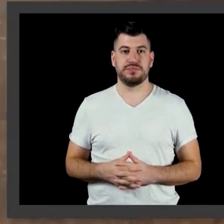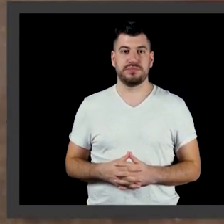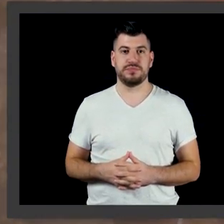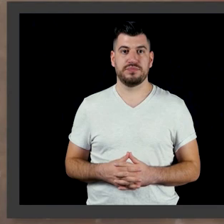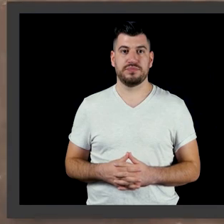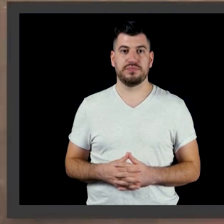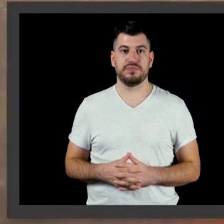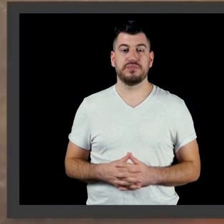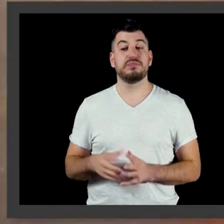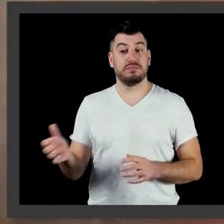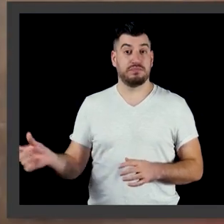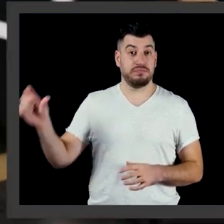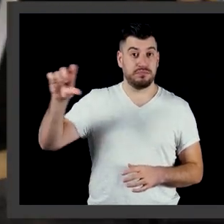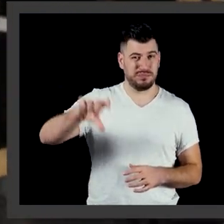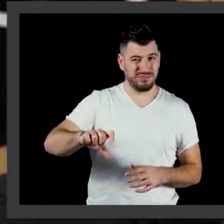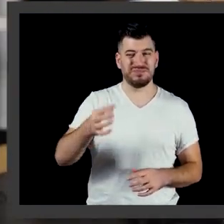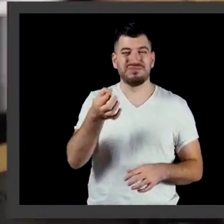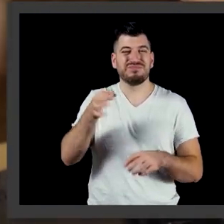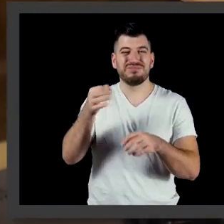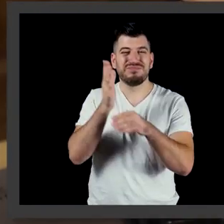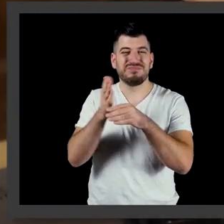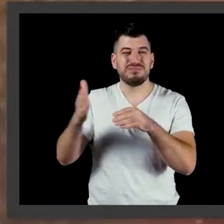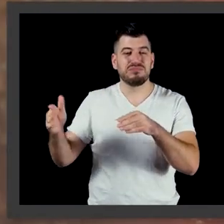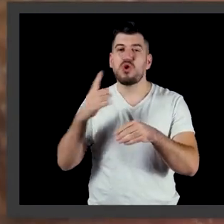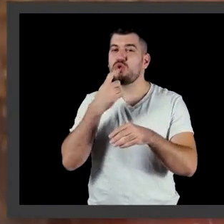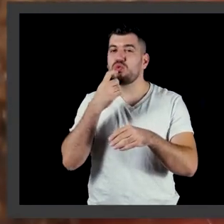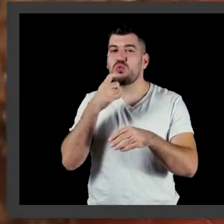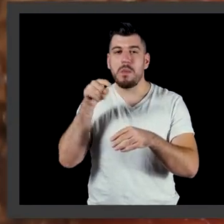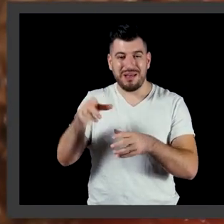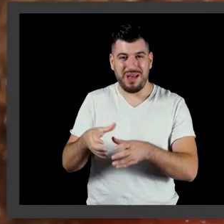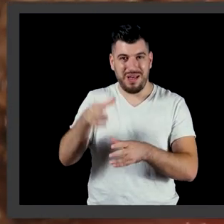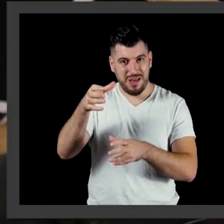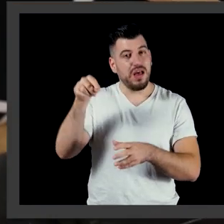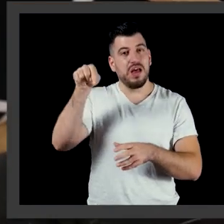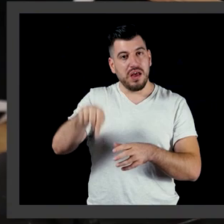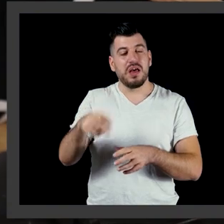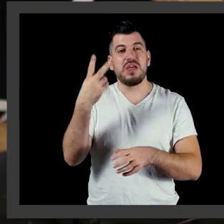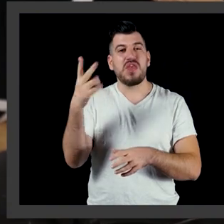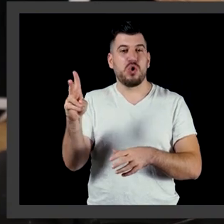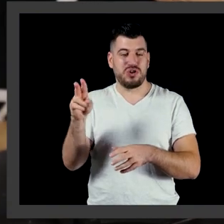Προσθέτουμε ένα κονκασέ ντομάτας των 400 γραμμαρίων, μία κουταλιά του γλυκού κανέλα,